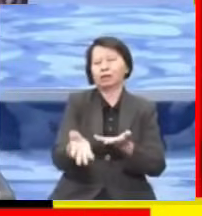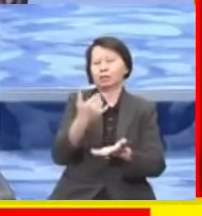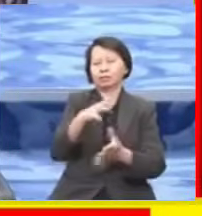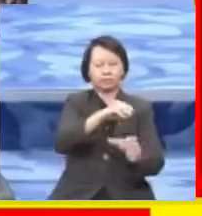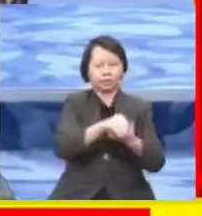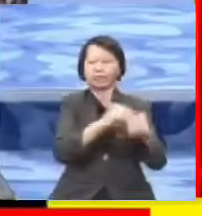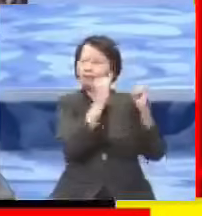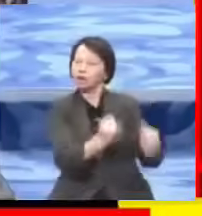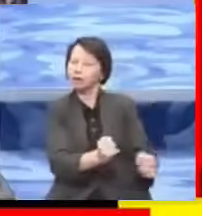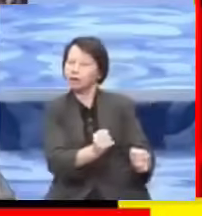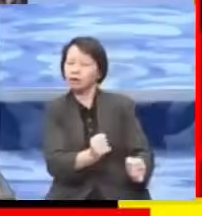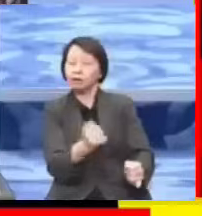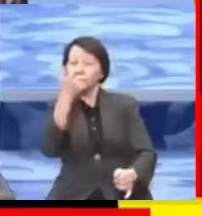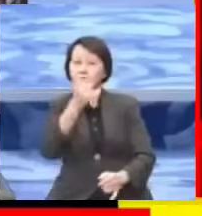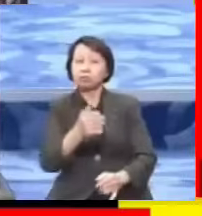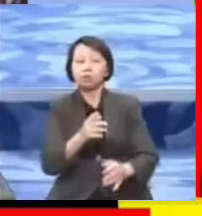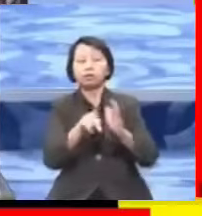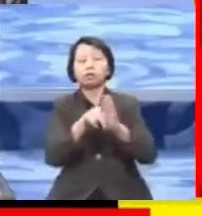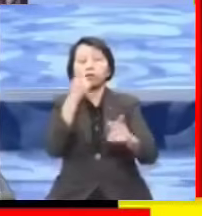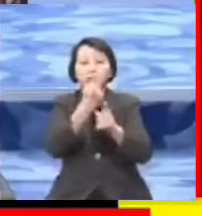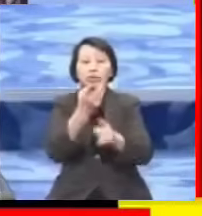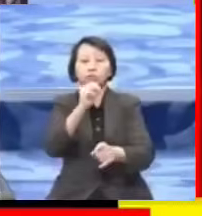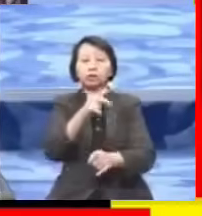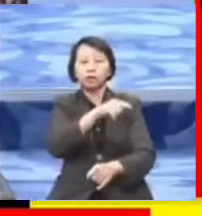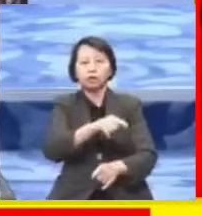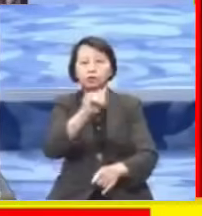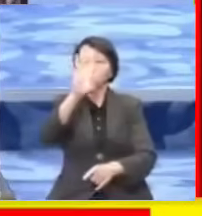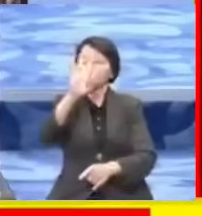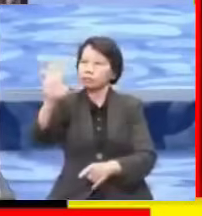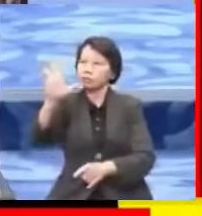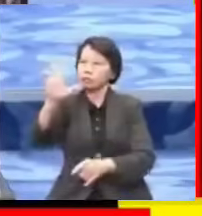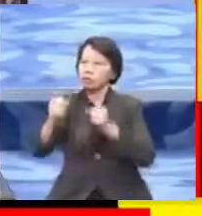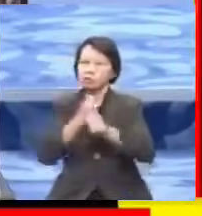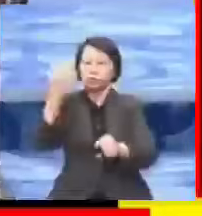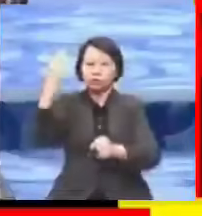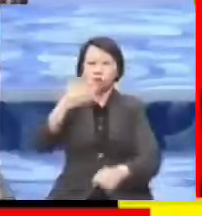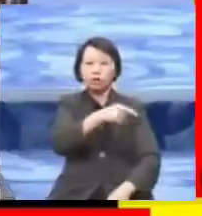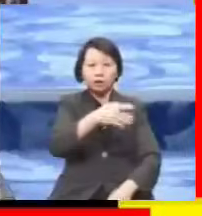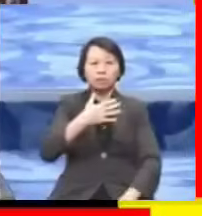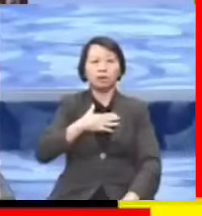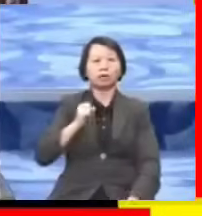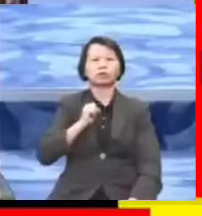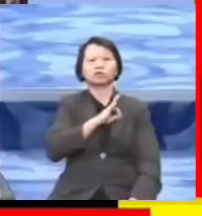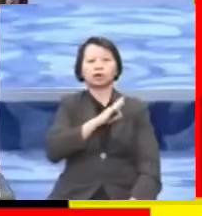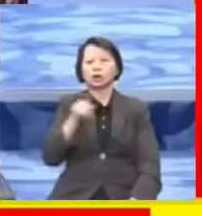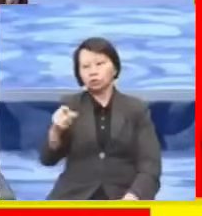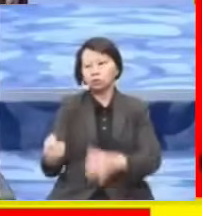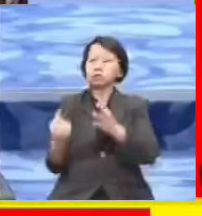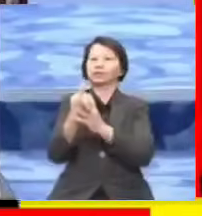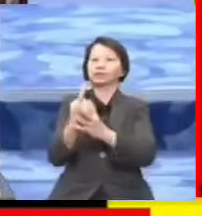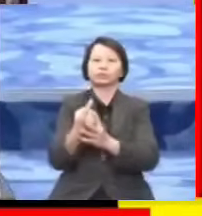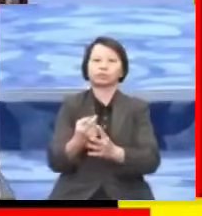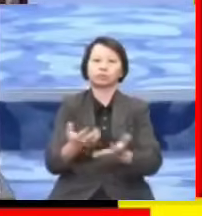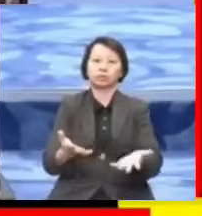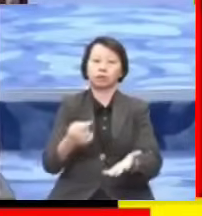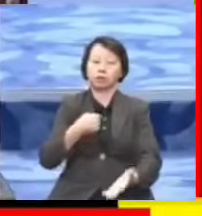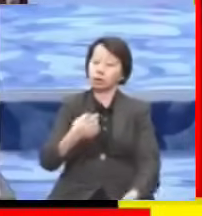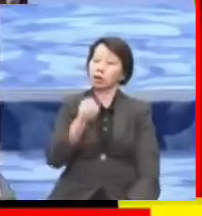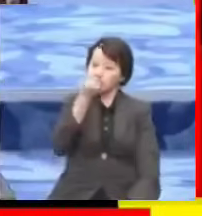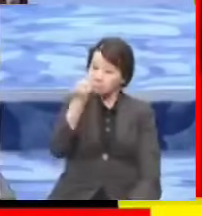individu. Kerana kebetulan dia pernah beberapa 4-5 tahun yang lalu, staff saya, maka itu dibangkitkan. Tapi saya nak